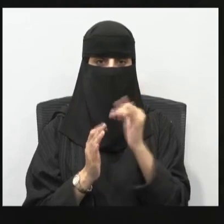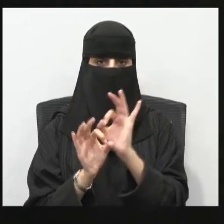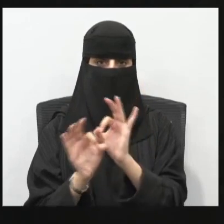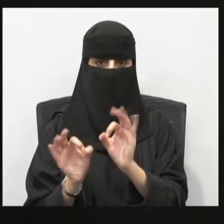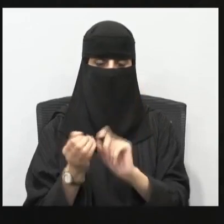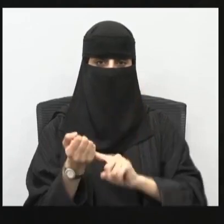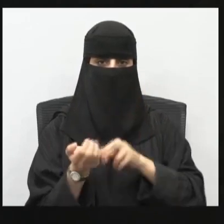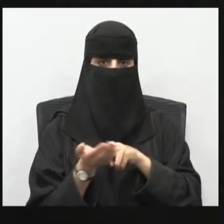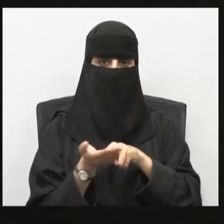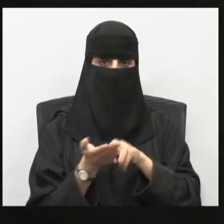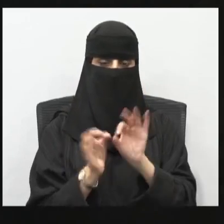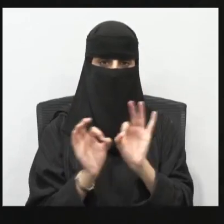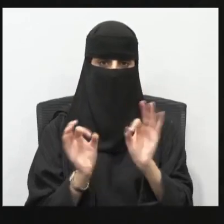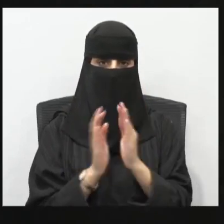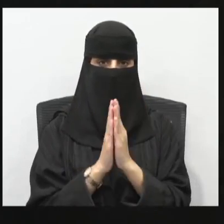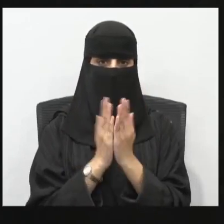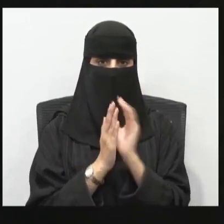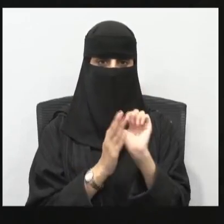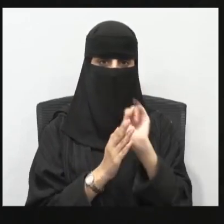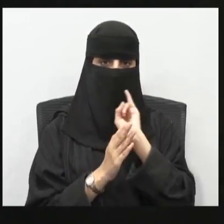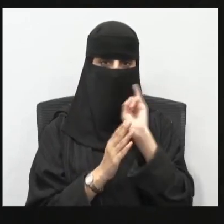ودفتر الاملاء وقلم